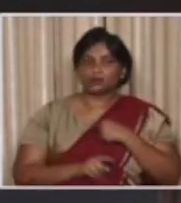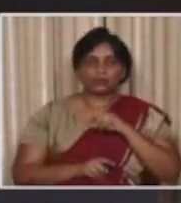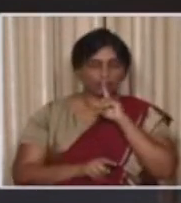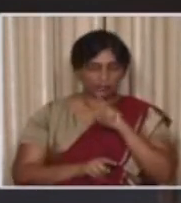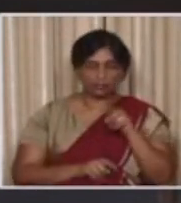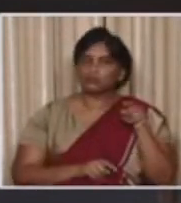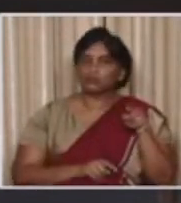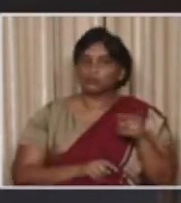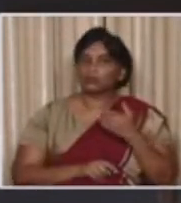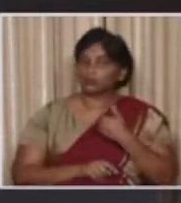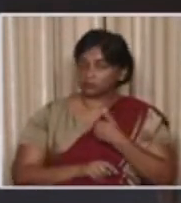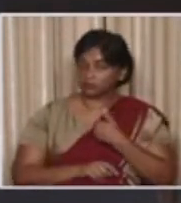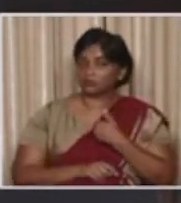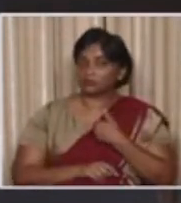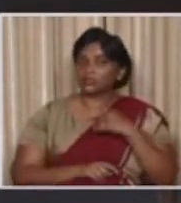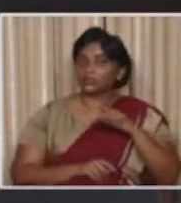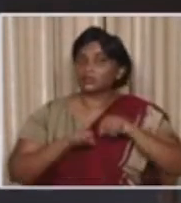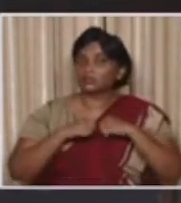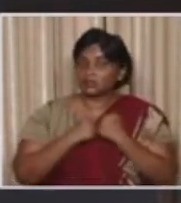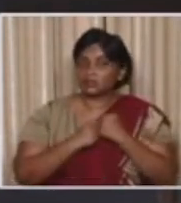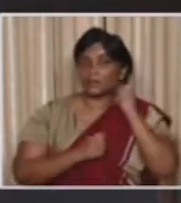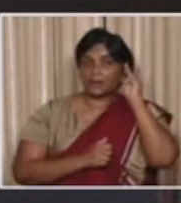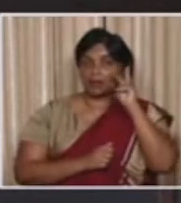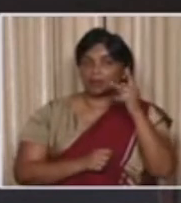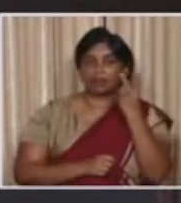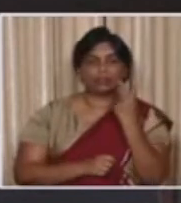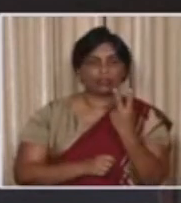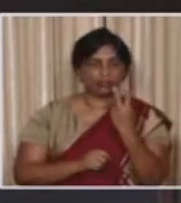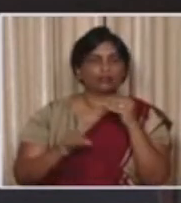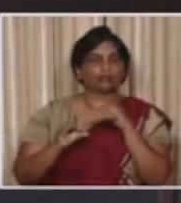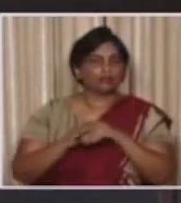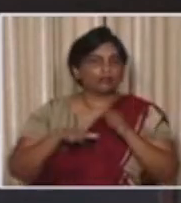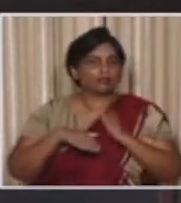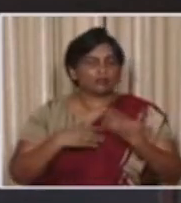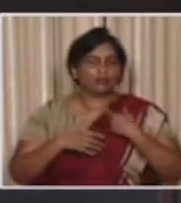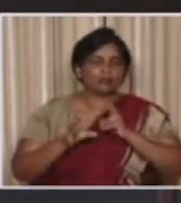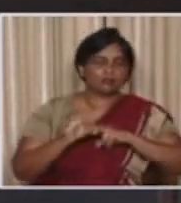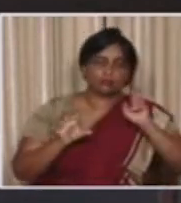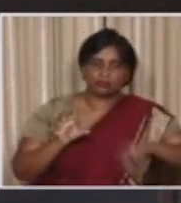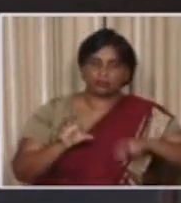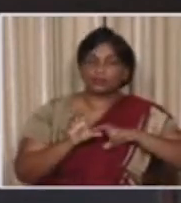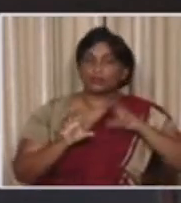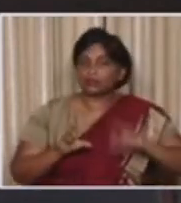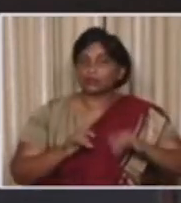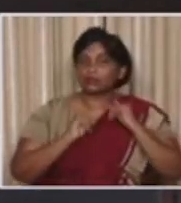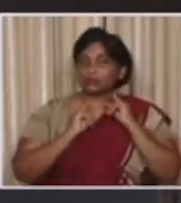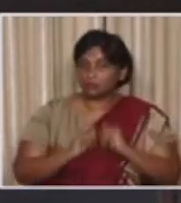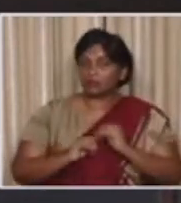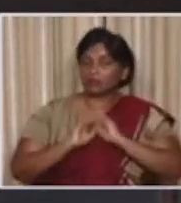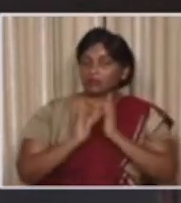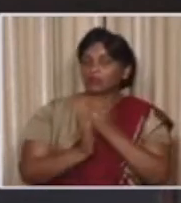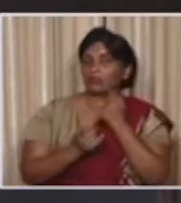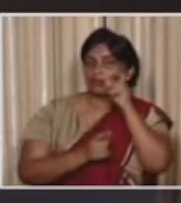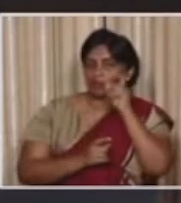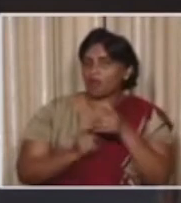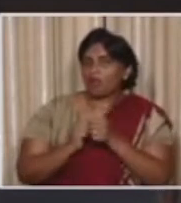මේ මම ඒක නිසා මේ සමාගමේ දැන් මැනේජර්ස්ලා දෙන්නෙක් මේවට මූණ දෙන්න බැරුව අයින් වෙලා කියලා තියෙනවා. මේ දූෂණයත් හොයන්න.